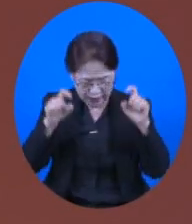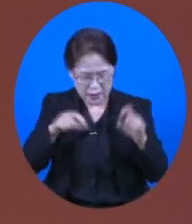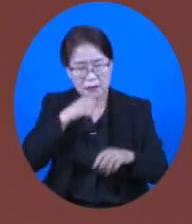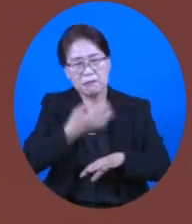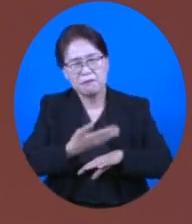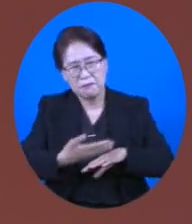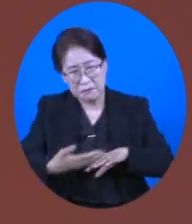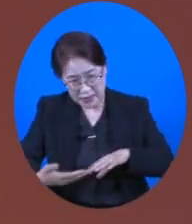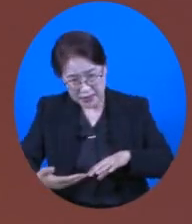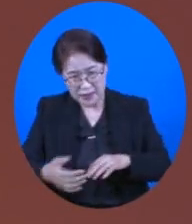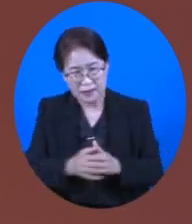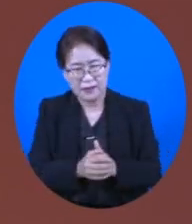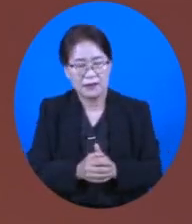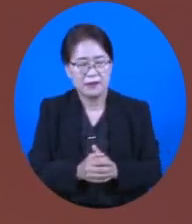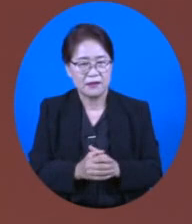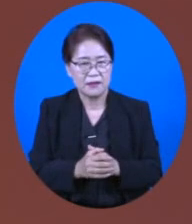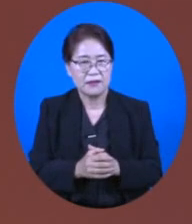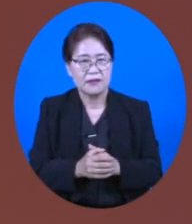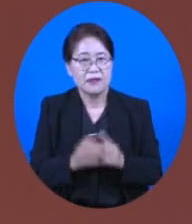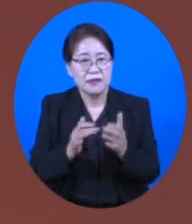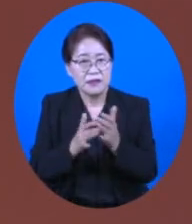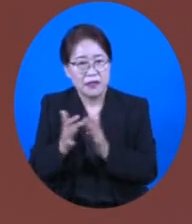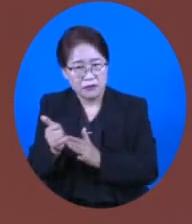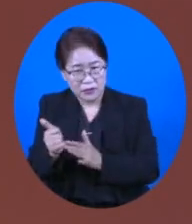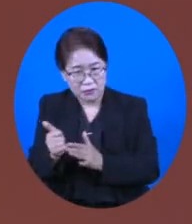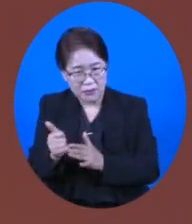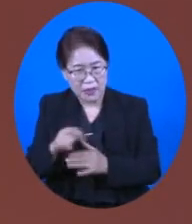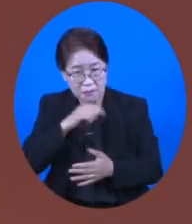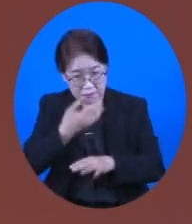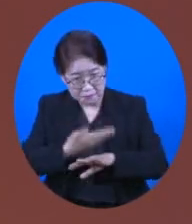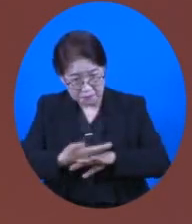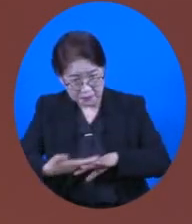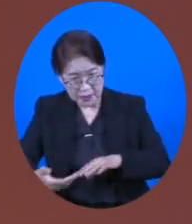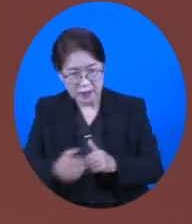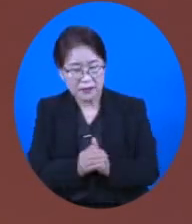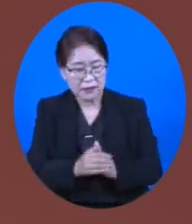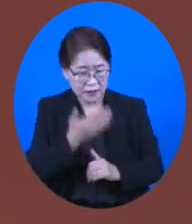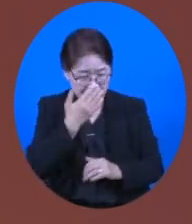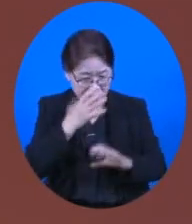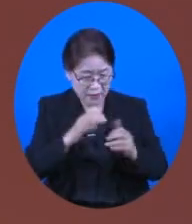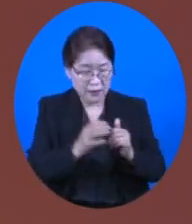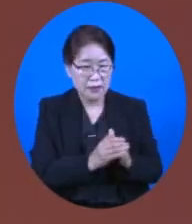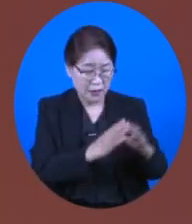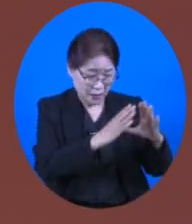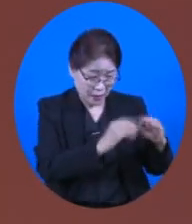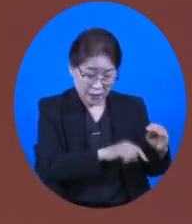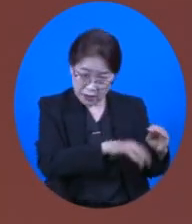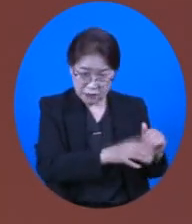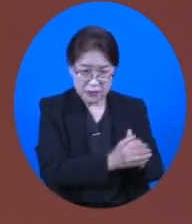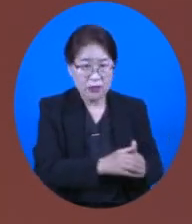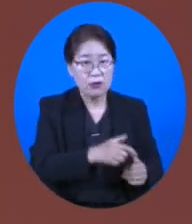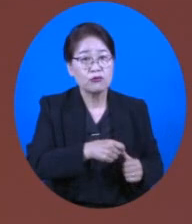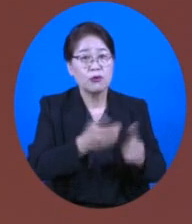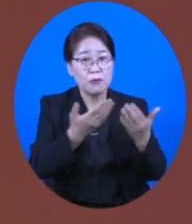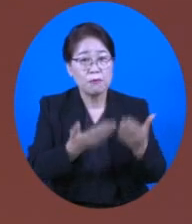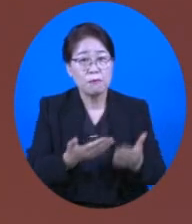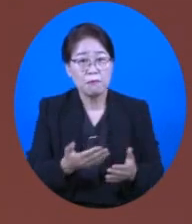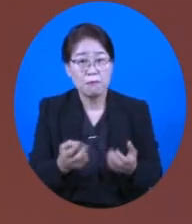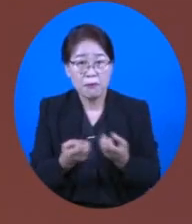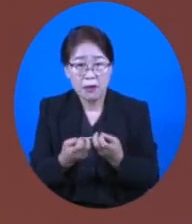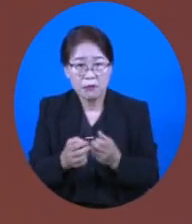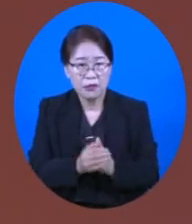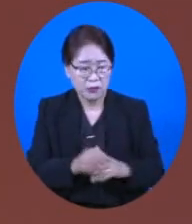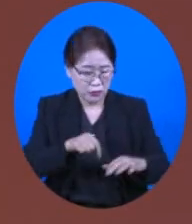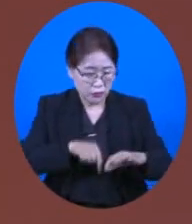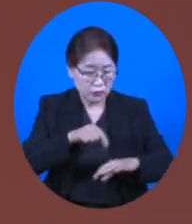없어요. 어린 양의 피는 예수님의 피를 말합니다. 이스라엘 민족이 애굽에서 구원을 받을 수 있었던 것도